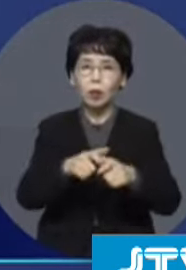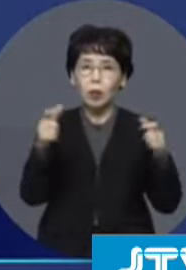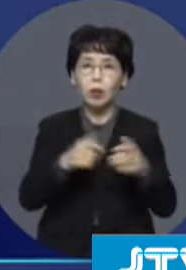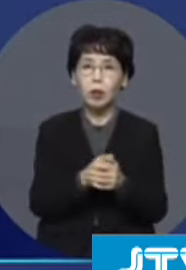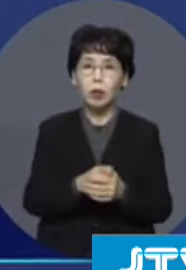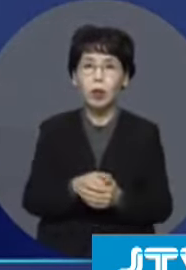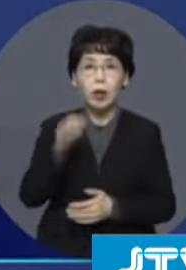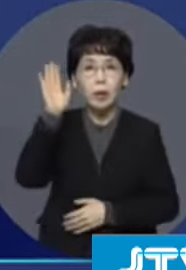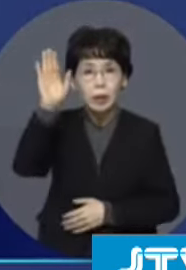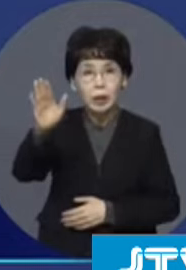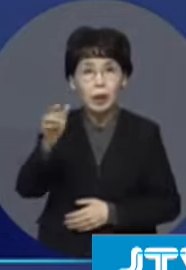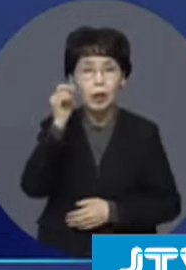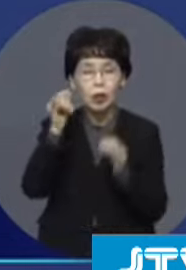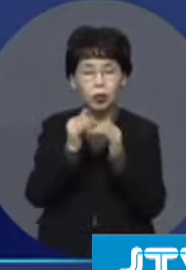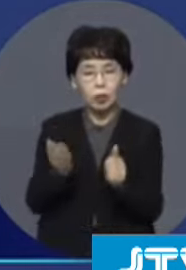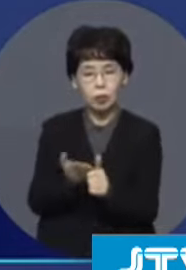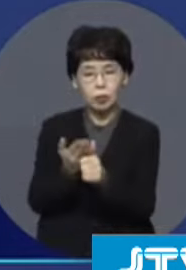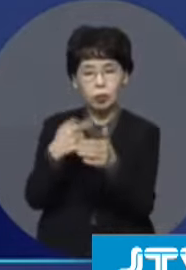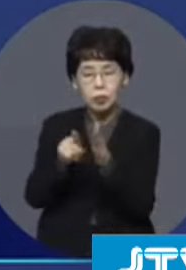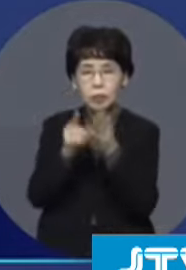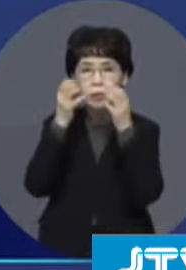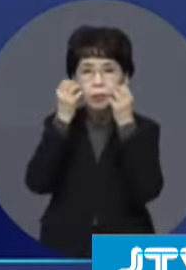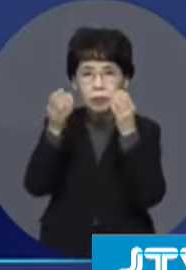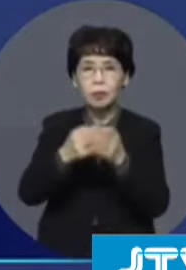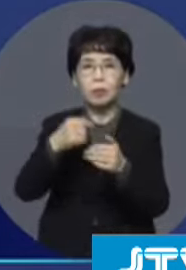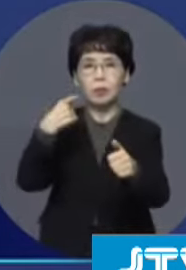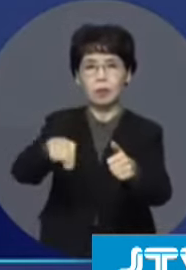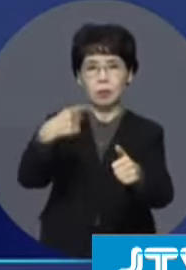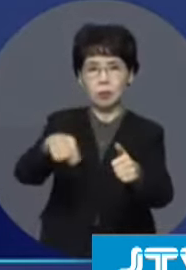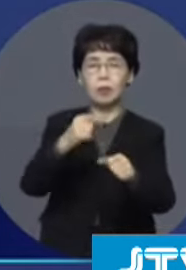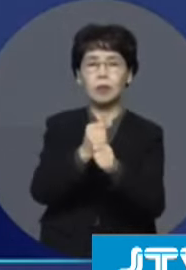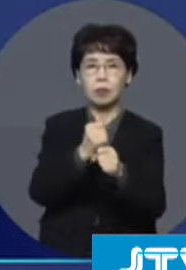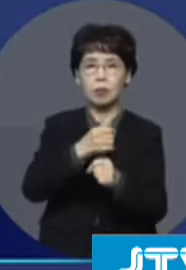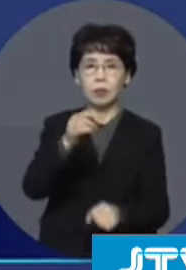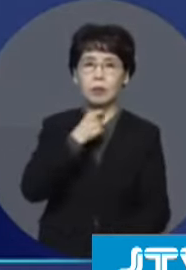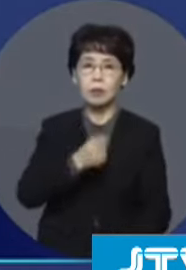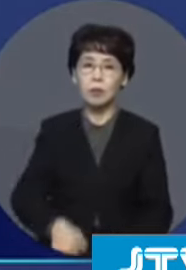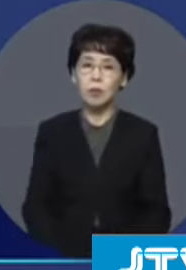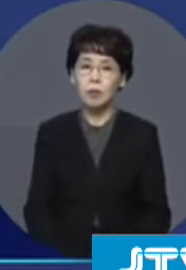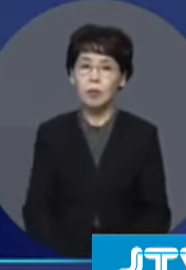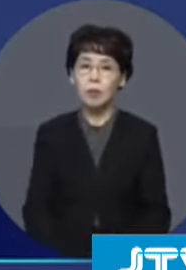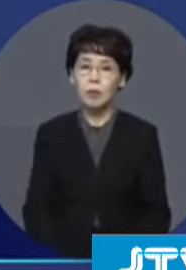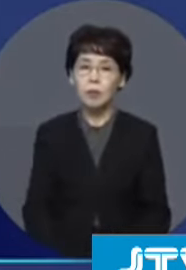인재 양성을 위한 새로운 교육의 틀을 세우겠습니다.